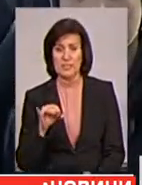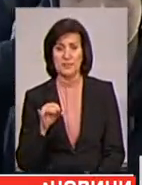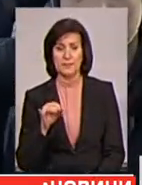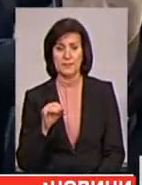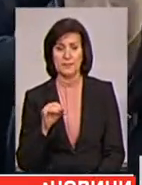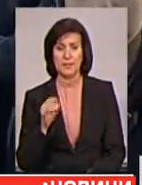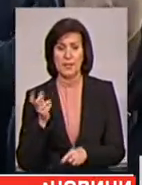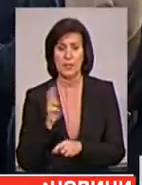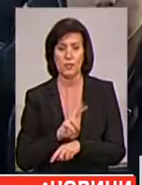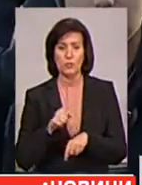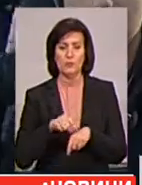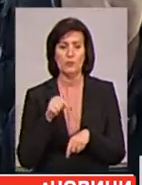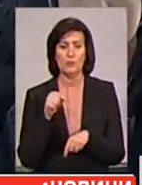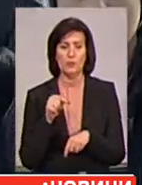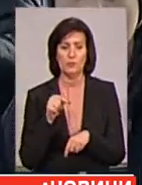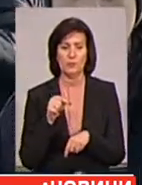Байдовський. Прийшла, щоб відчути